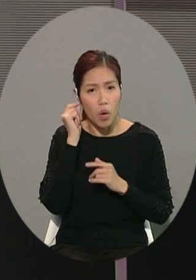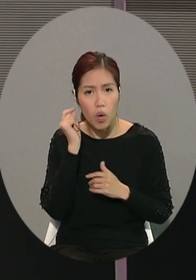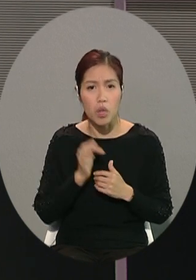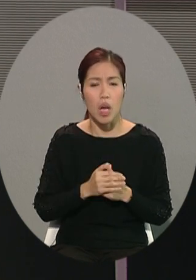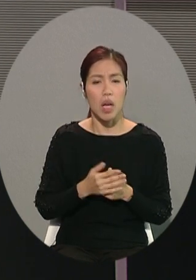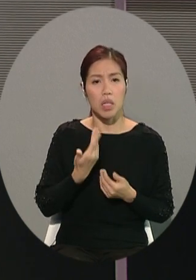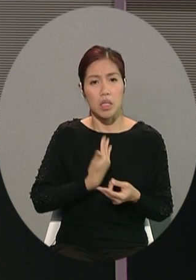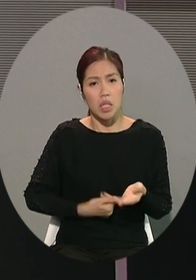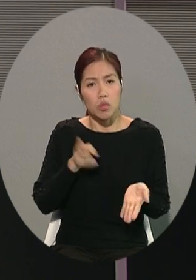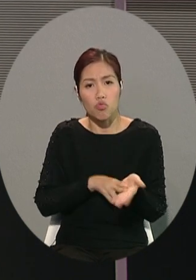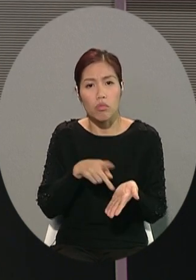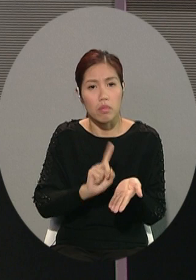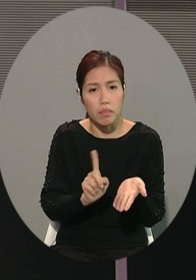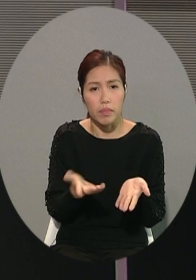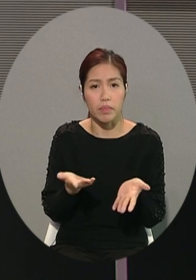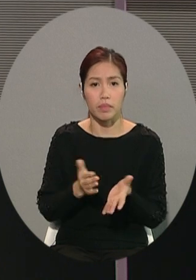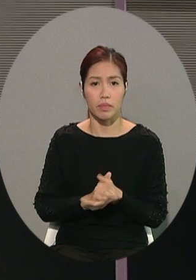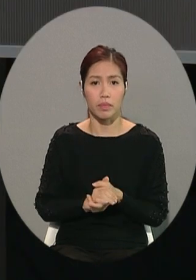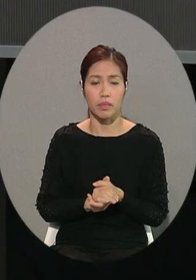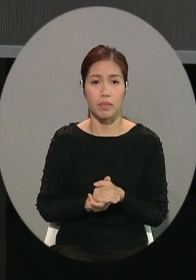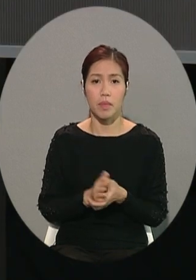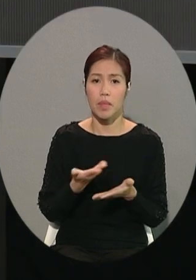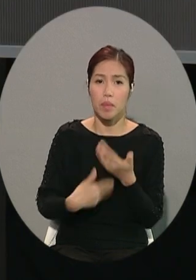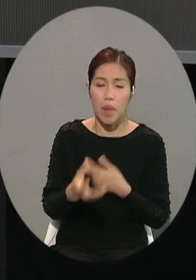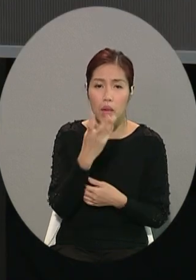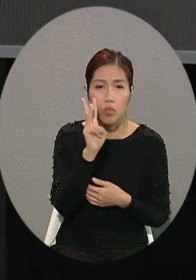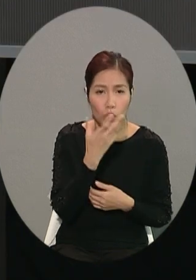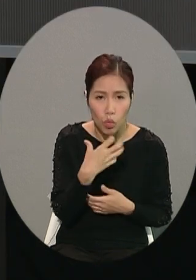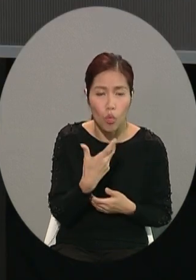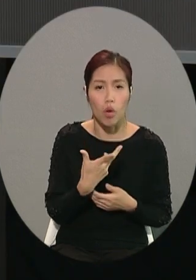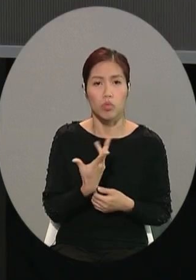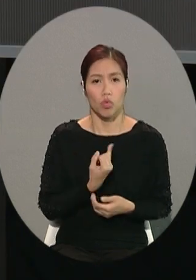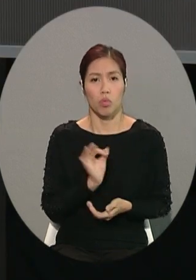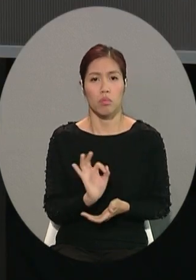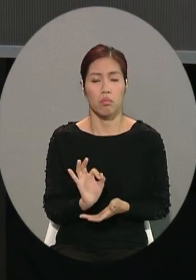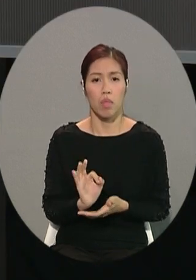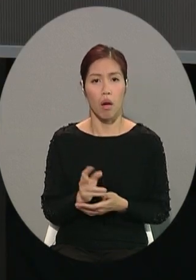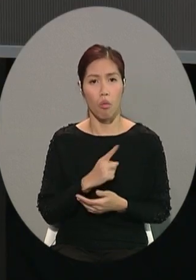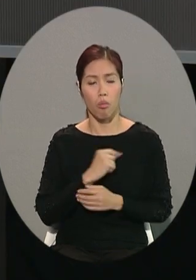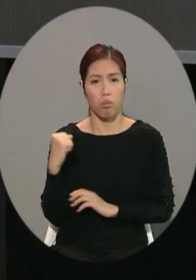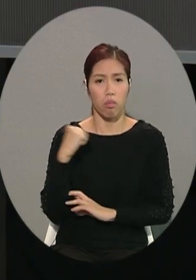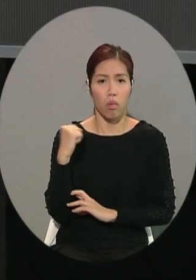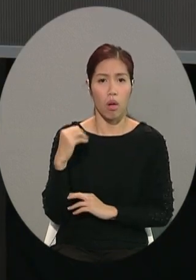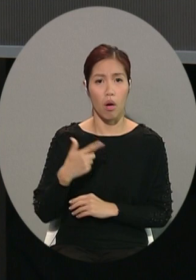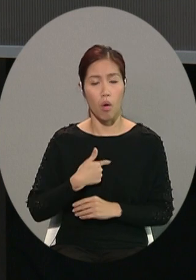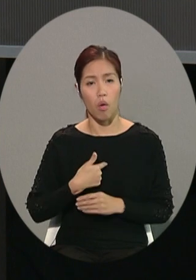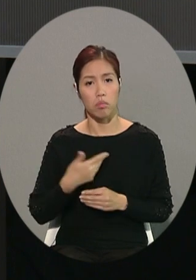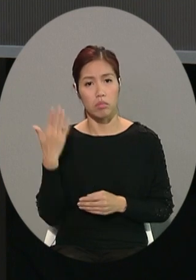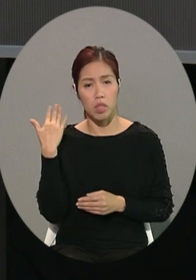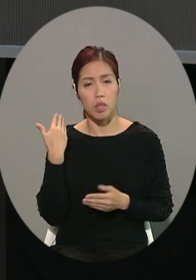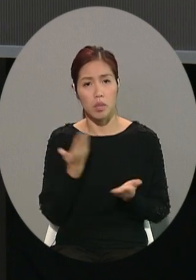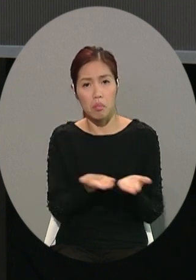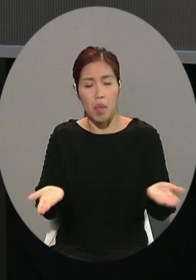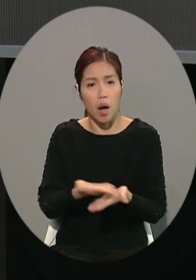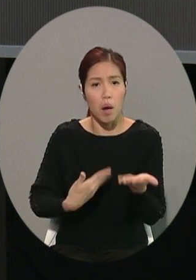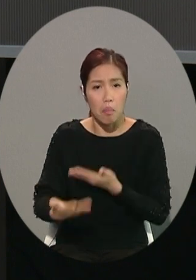誠信呢？ 有關賣生果唔係罪，靠自己雙手努力打拼。當日我擺賣嗰陣時，黃俊仁